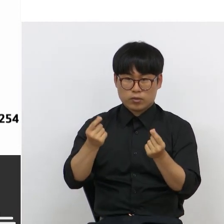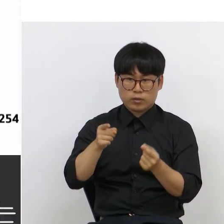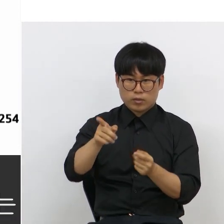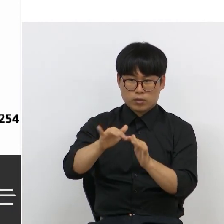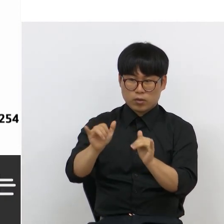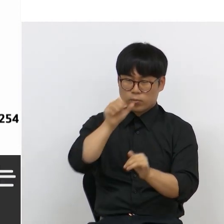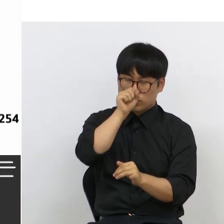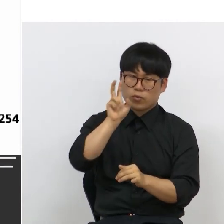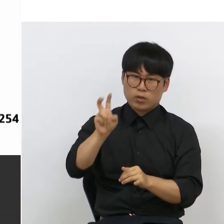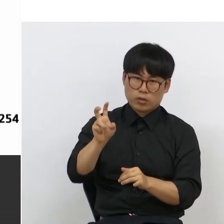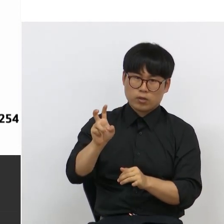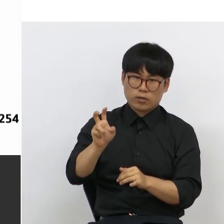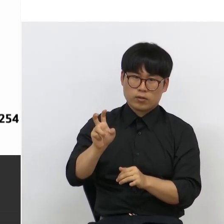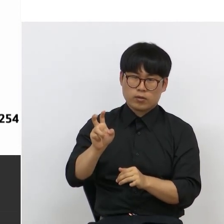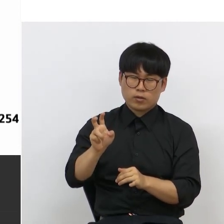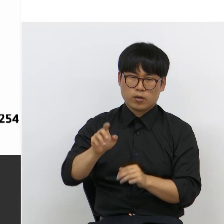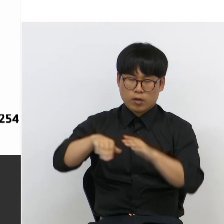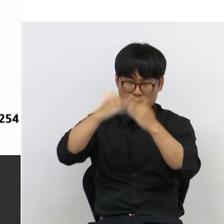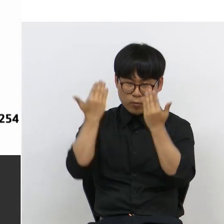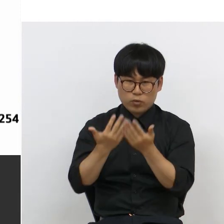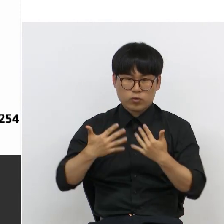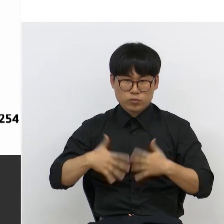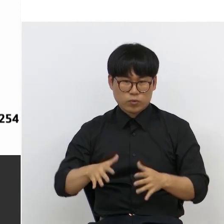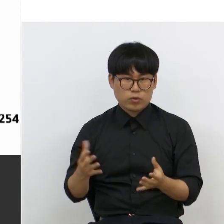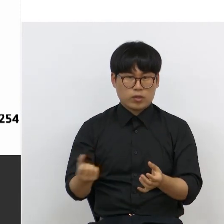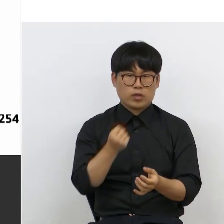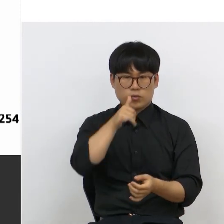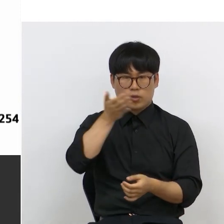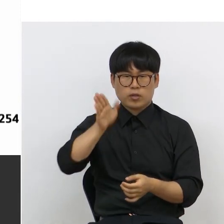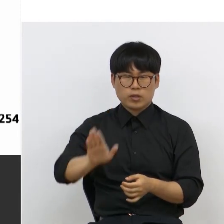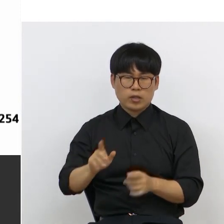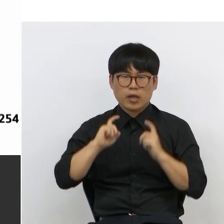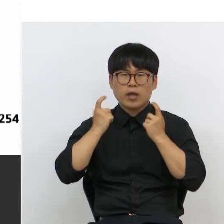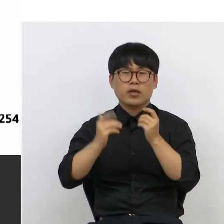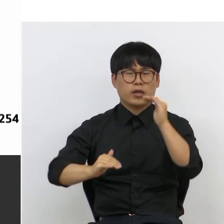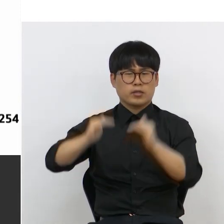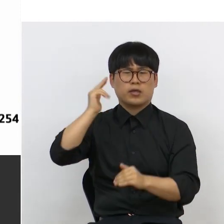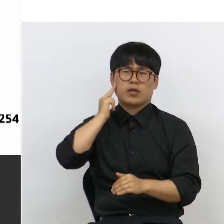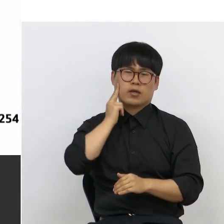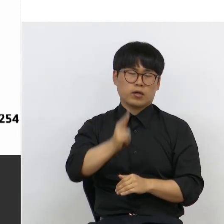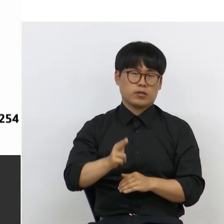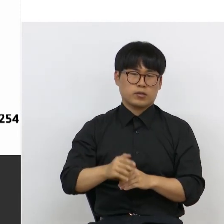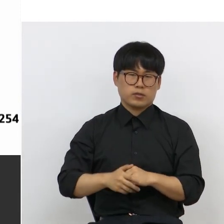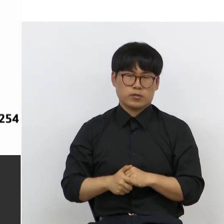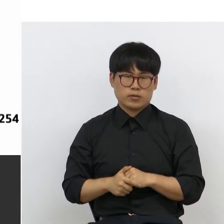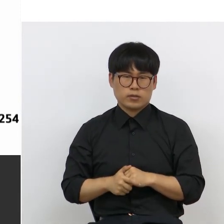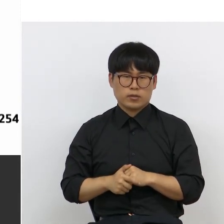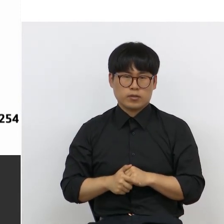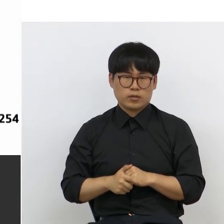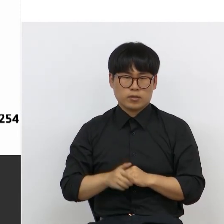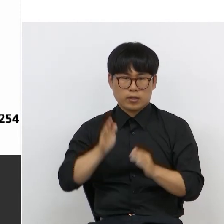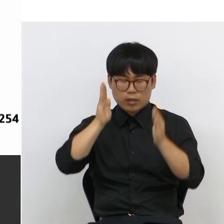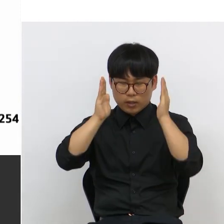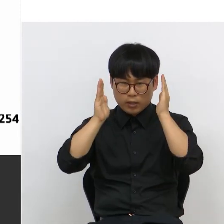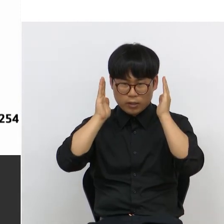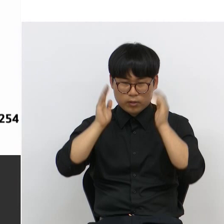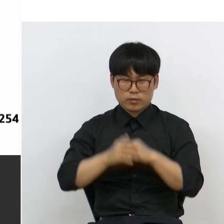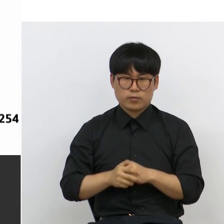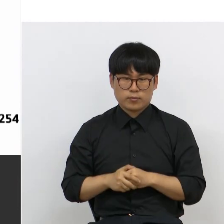좋을 것이다라고 모든 조건을 다 같이 가지고 있지만 개인 차이가 너무 큽니다. 학교 다니지만 성적이 다 다른 거랑